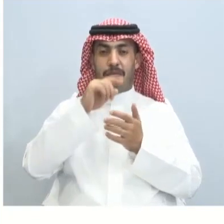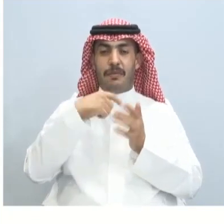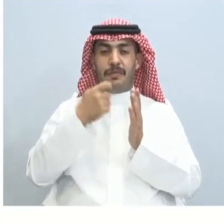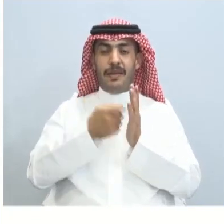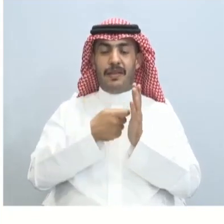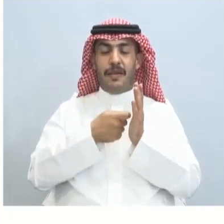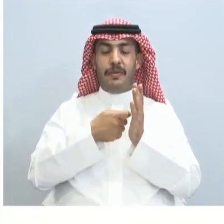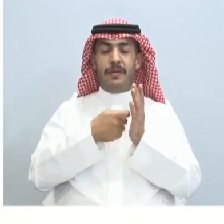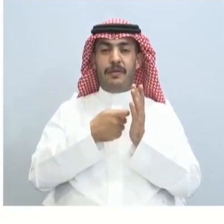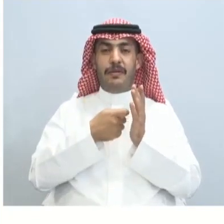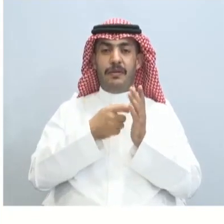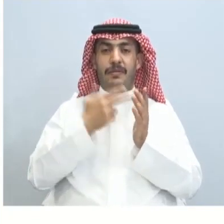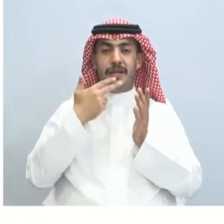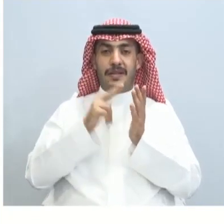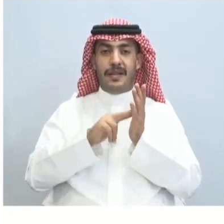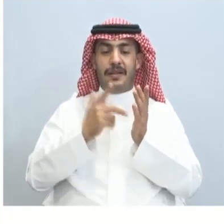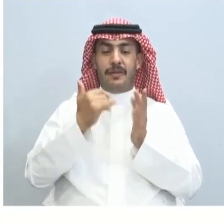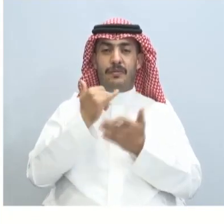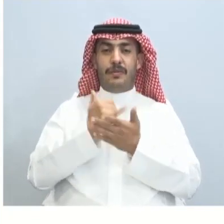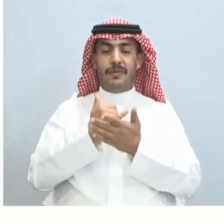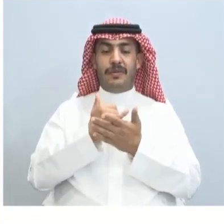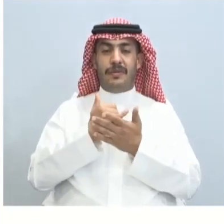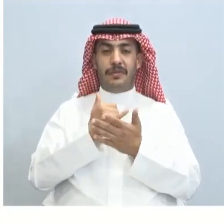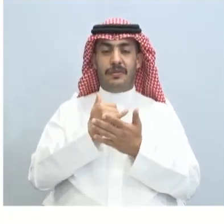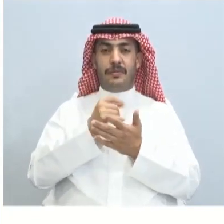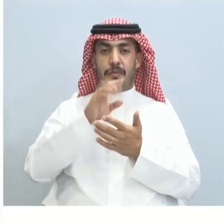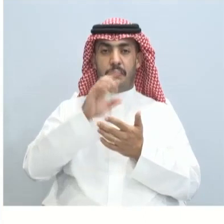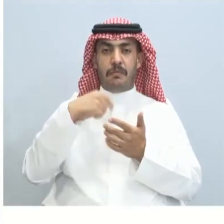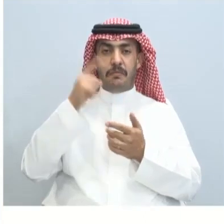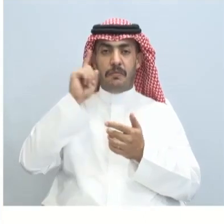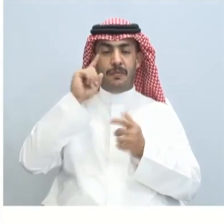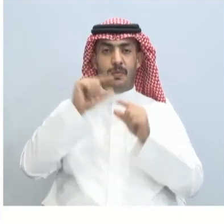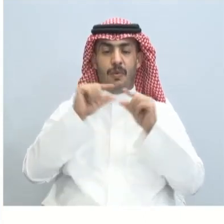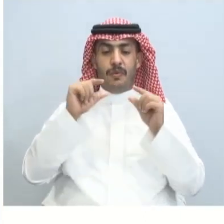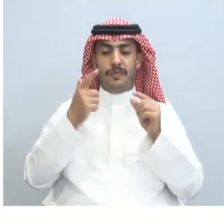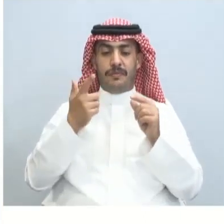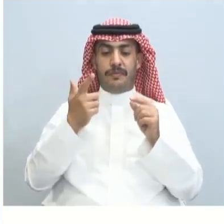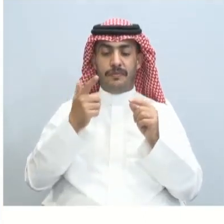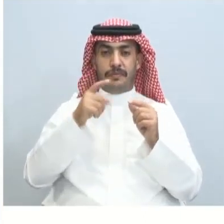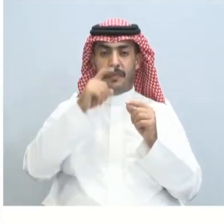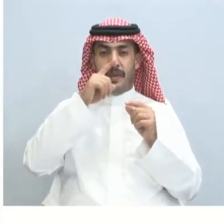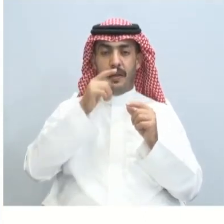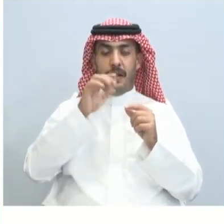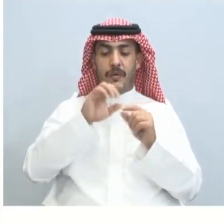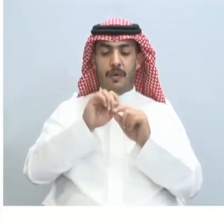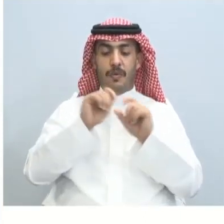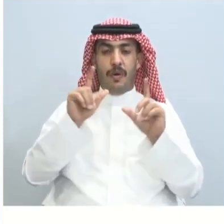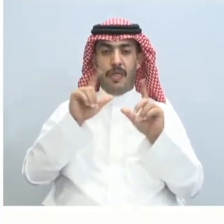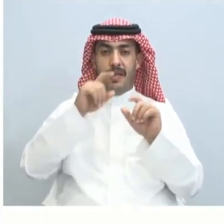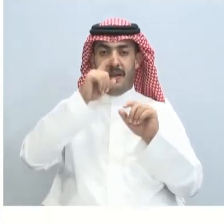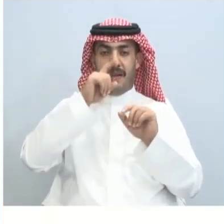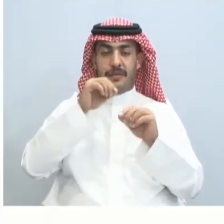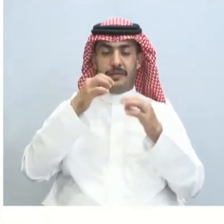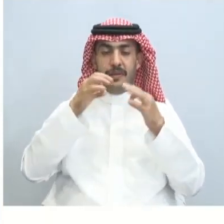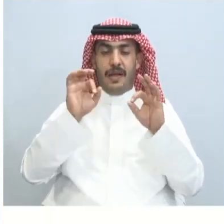يكتب كتابه رساله او المسؤول وهو لا يعرف ما هو الموضوع وليس مستوعب ال